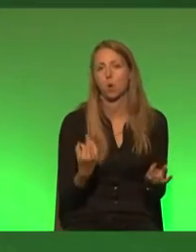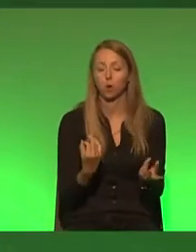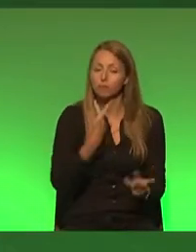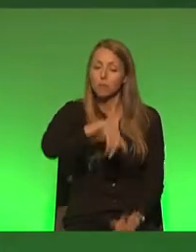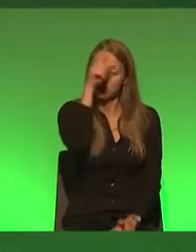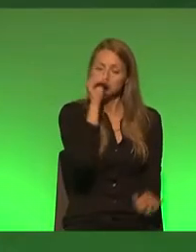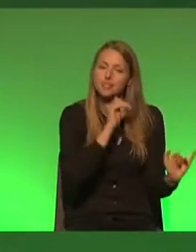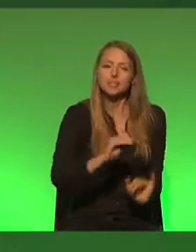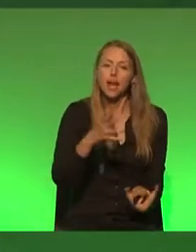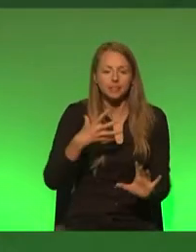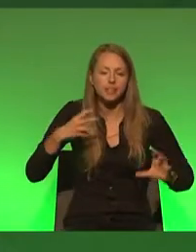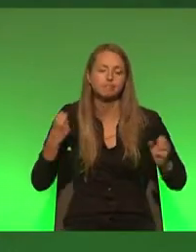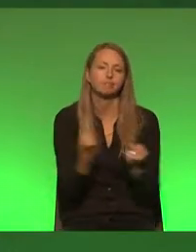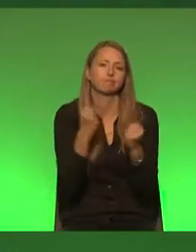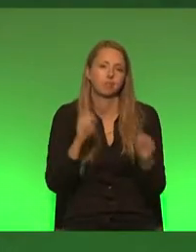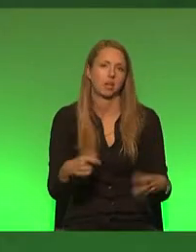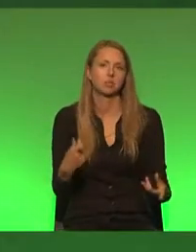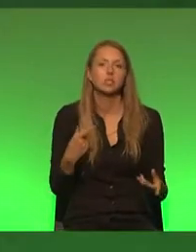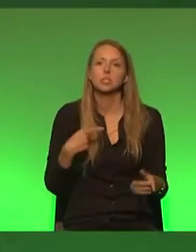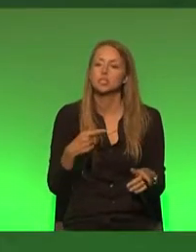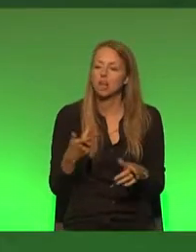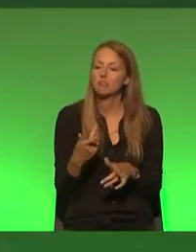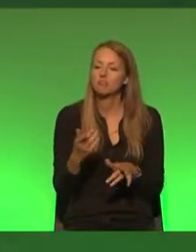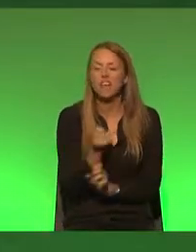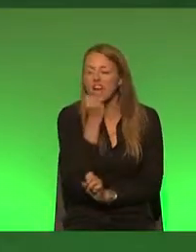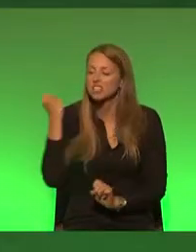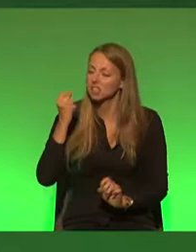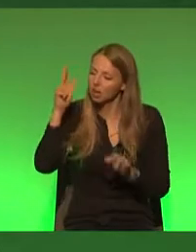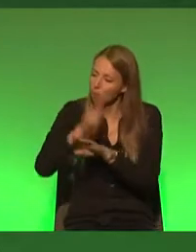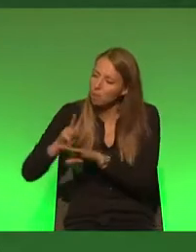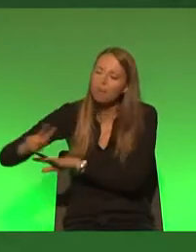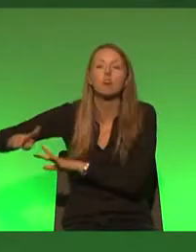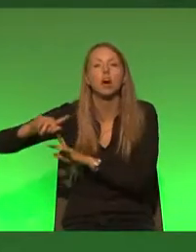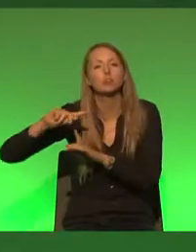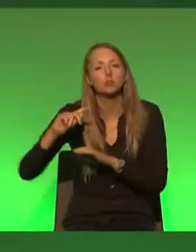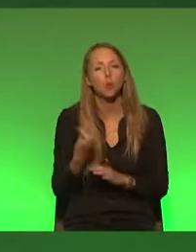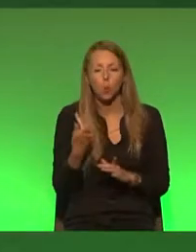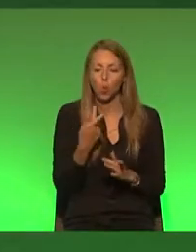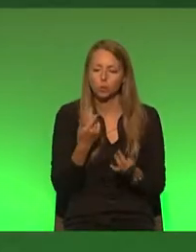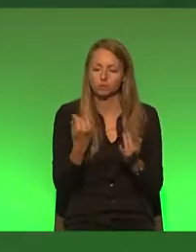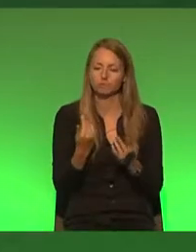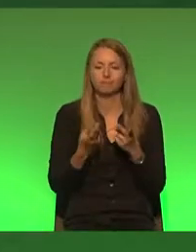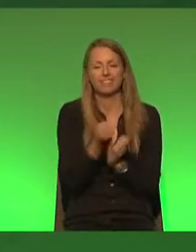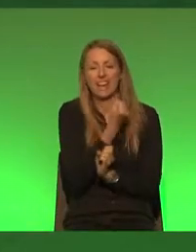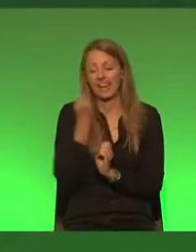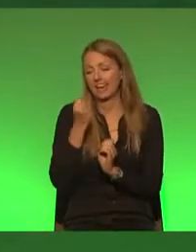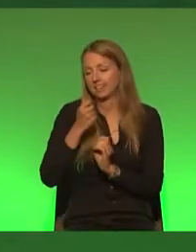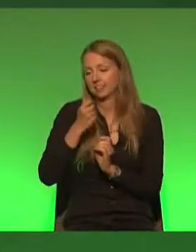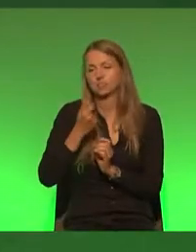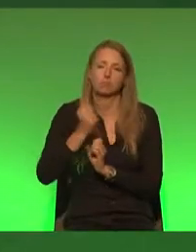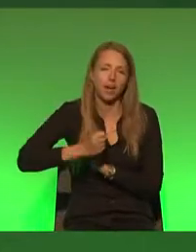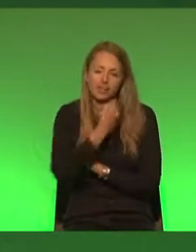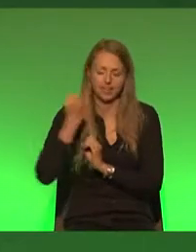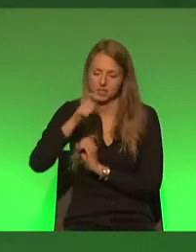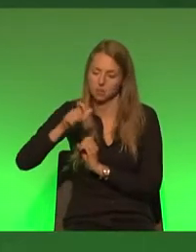Sicherheit. Die können Islamisten überwachen und die können es auch schaffen, die unzähligen abhandengekommenen verurteilten Rechtsextremisten einzufangen,